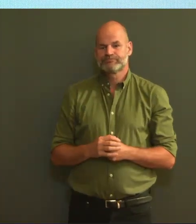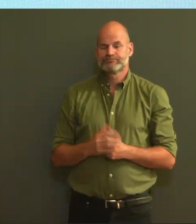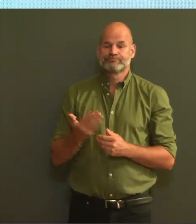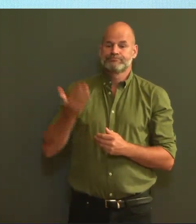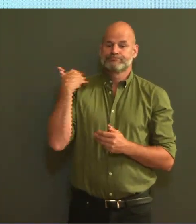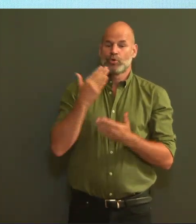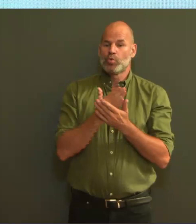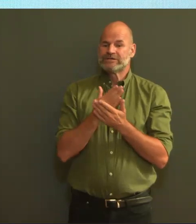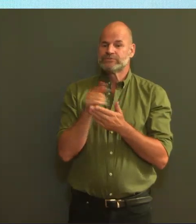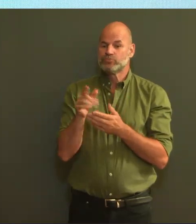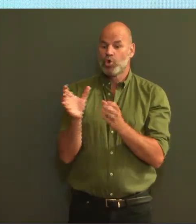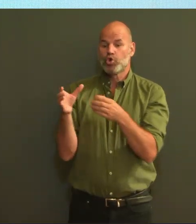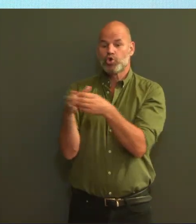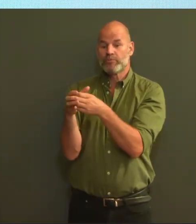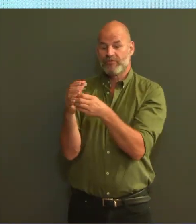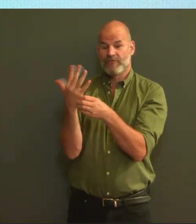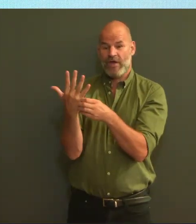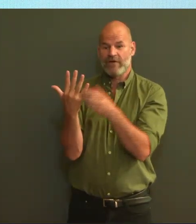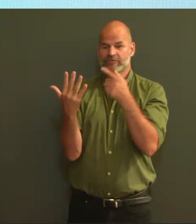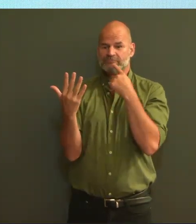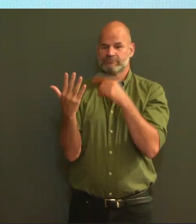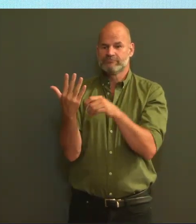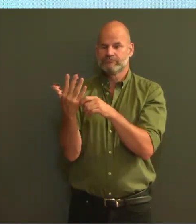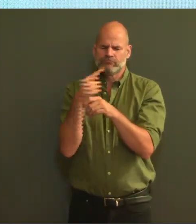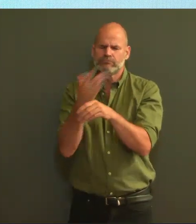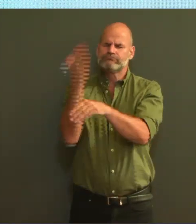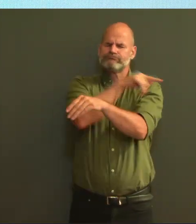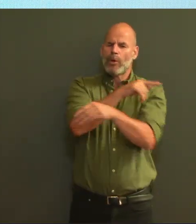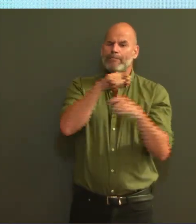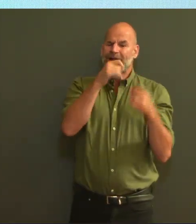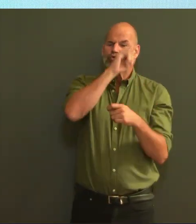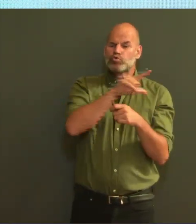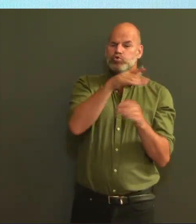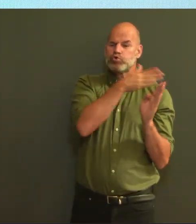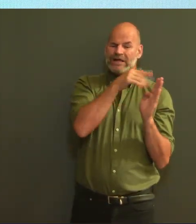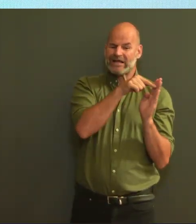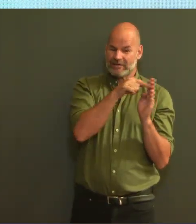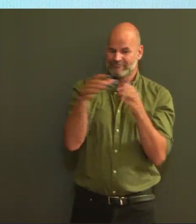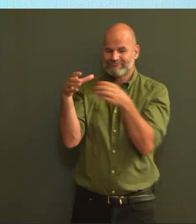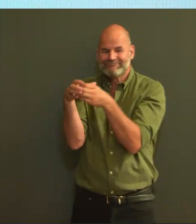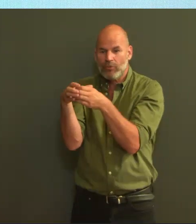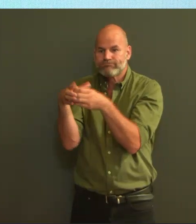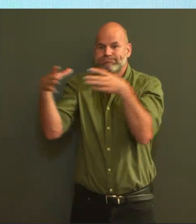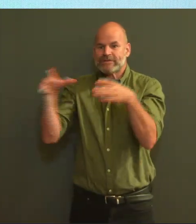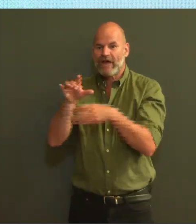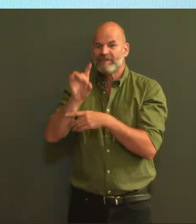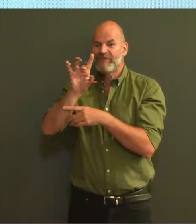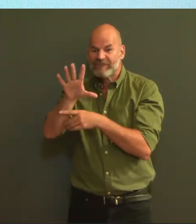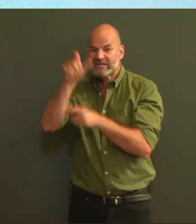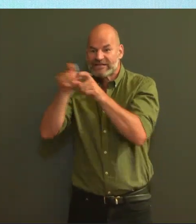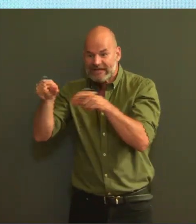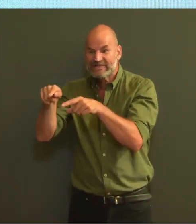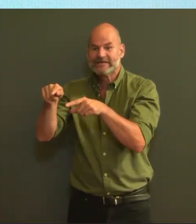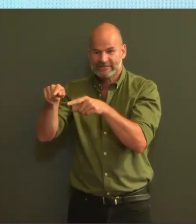begin juli, naar 15 contacten, en elke week mochten dat 15 andere zijn, dat dit veel te ver is gegaan.